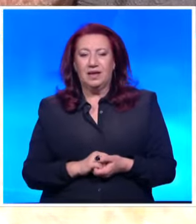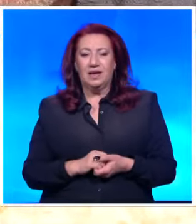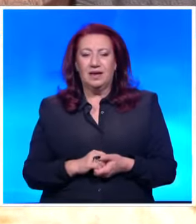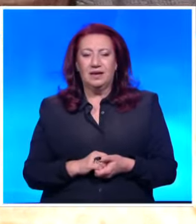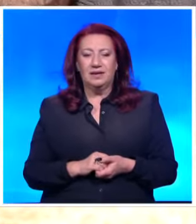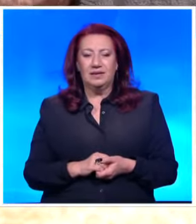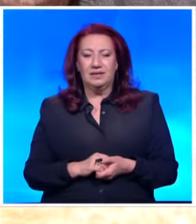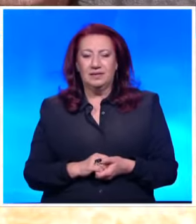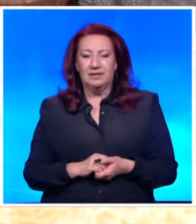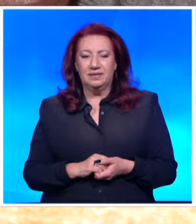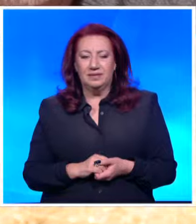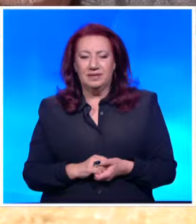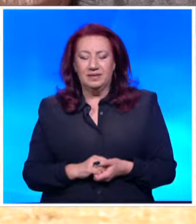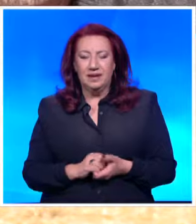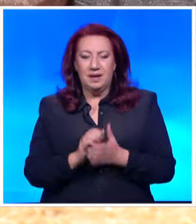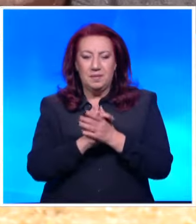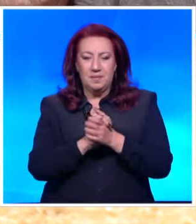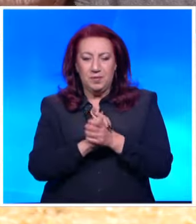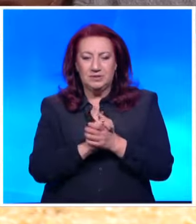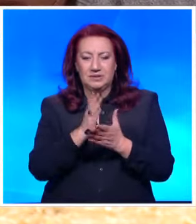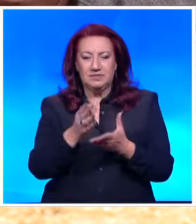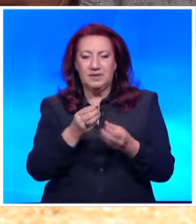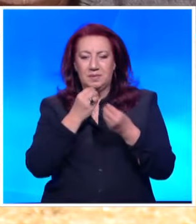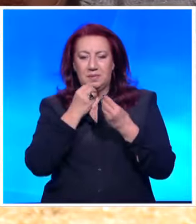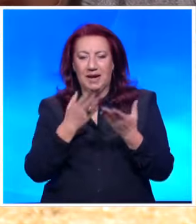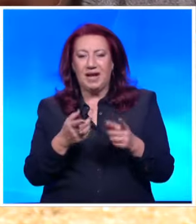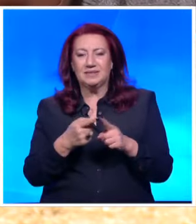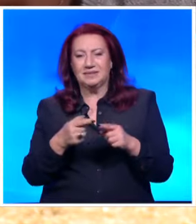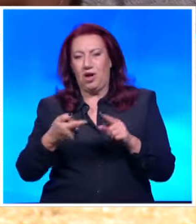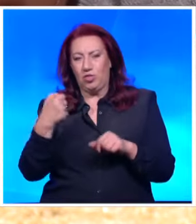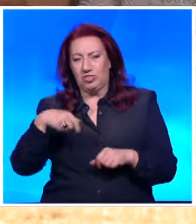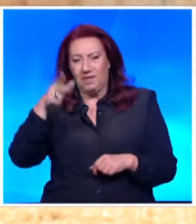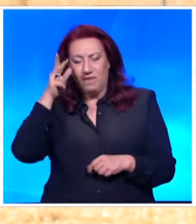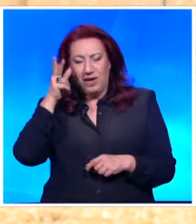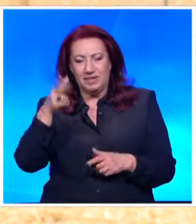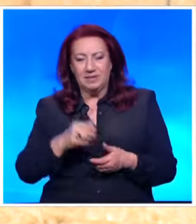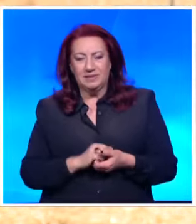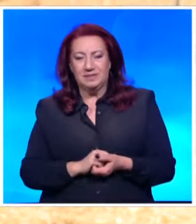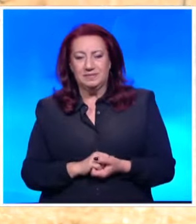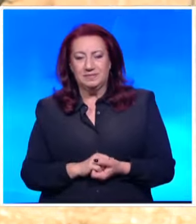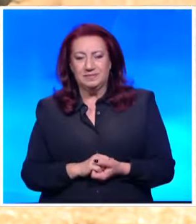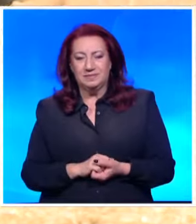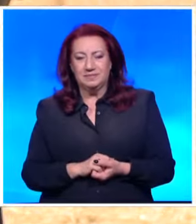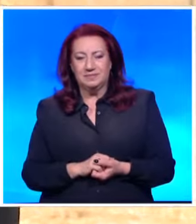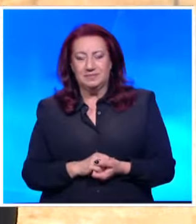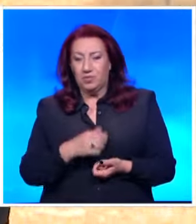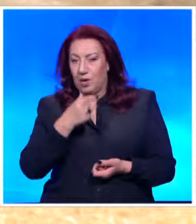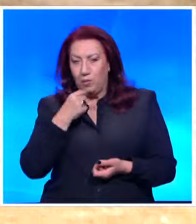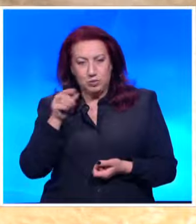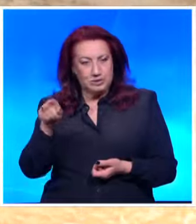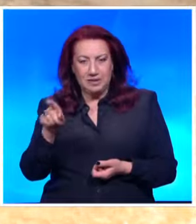good. Best wishes to you from nice and sunny Varna. Do you know this guy? Познаваш ли това